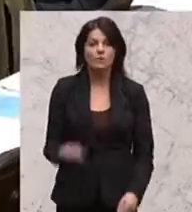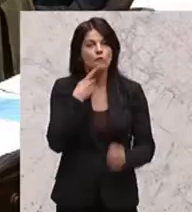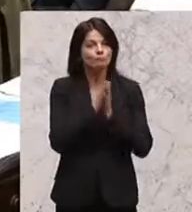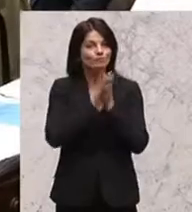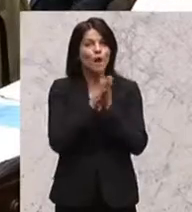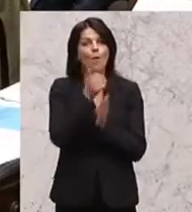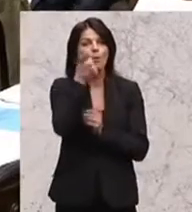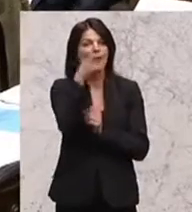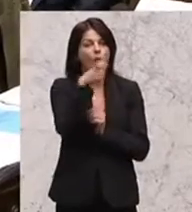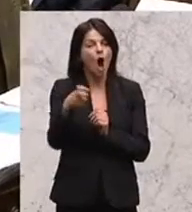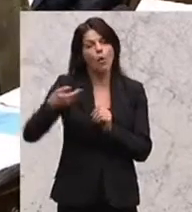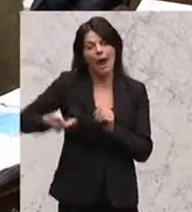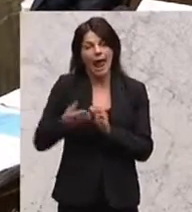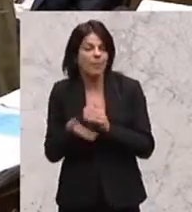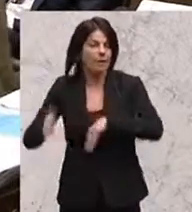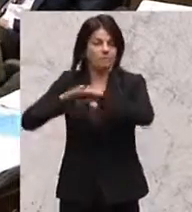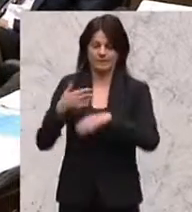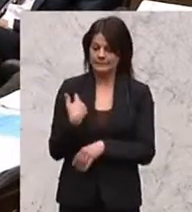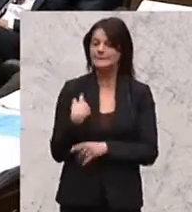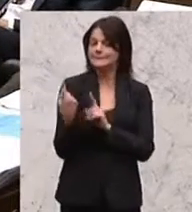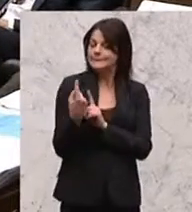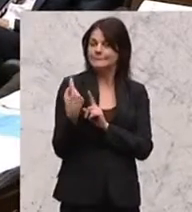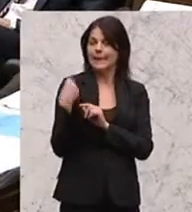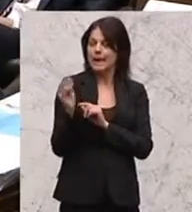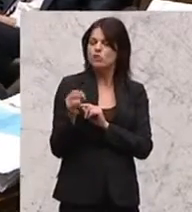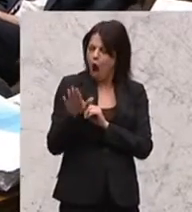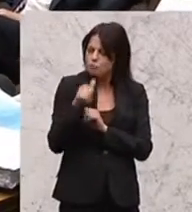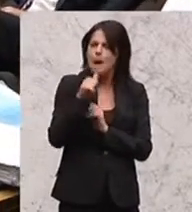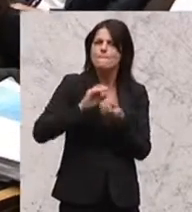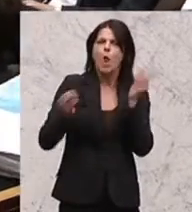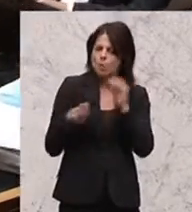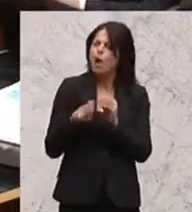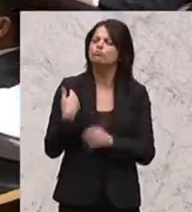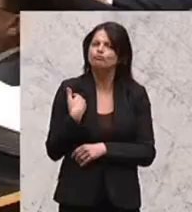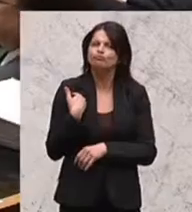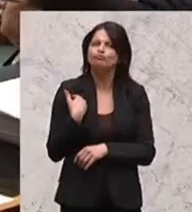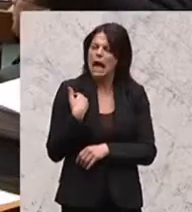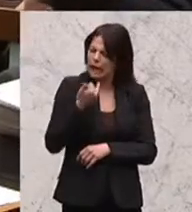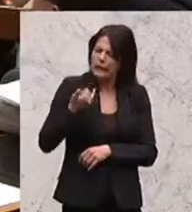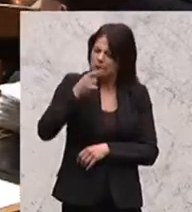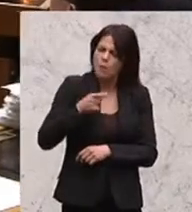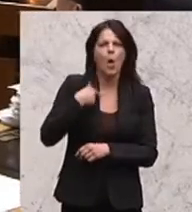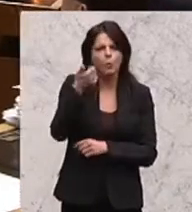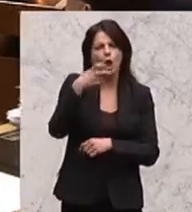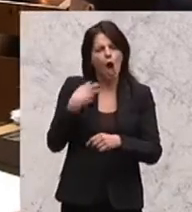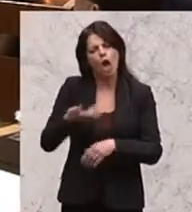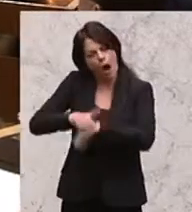Euro Gehaltserhöhung. Und ich sage zu meinem Mitarbeiter, na, kein Problem, ich gebe da 100 Euro